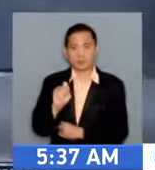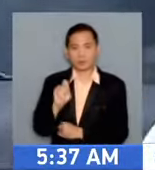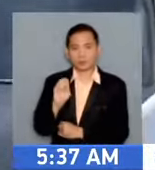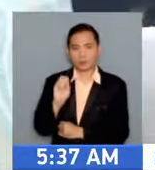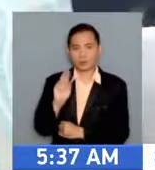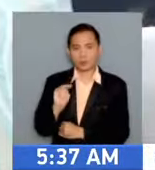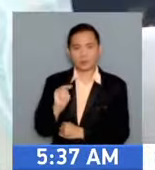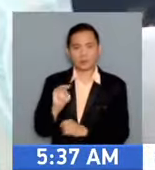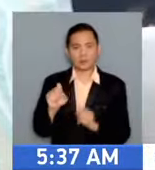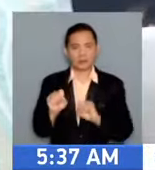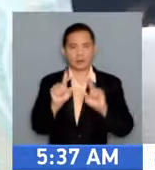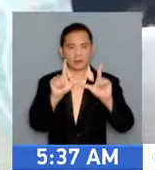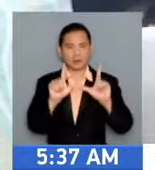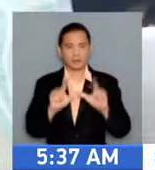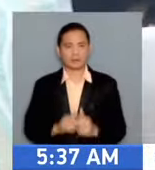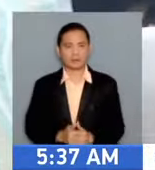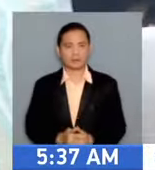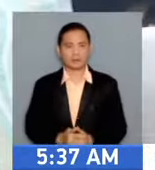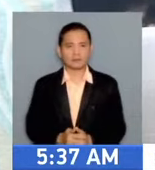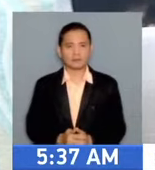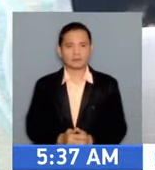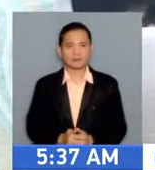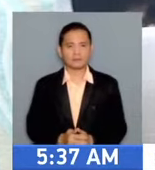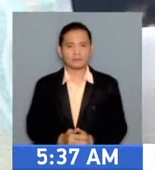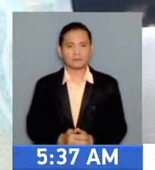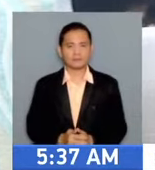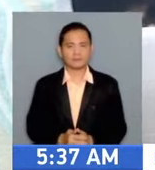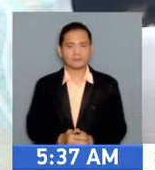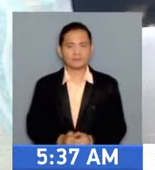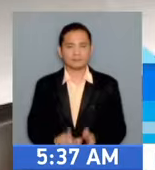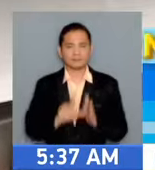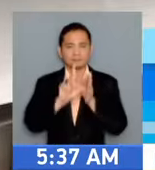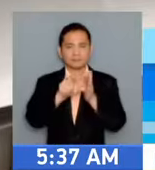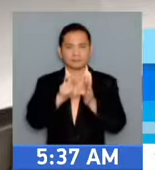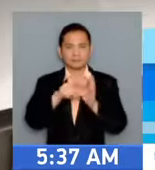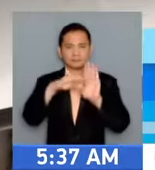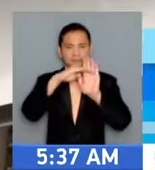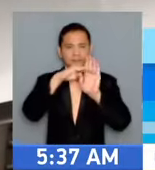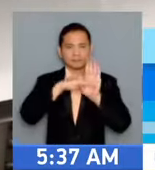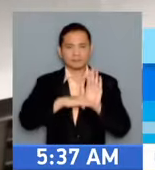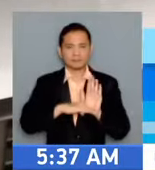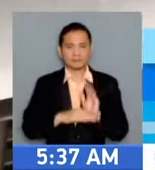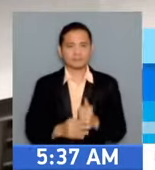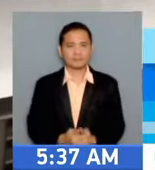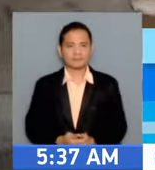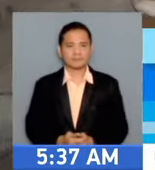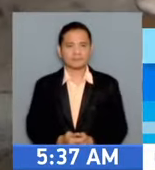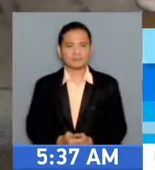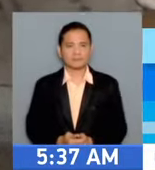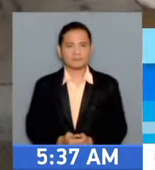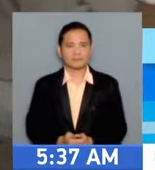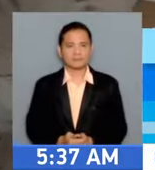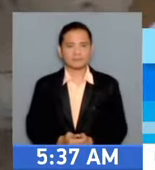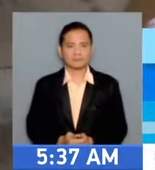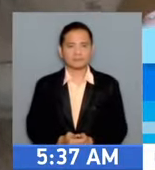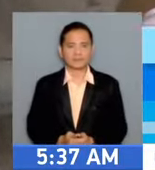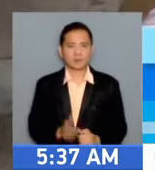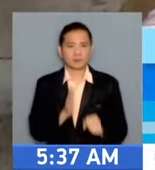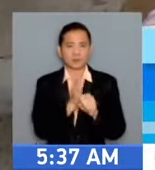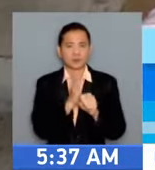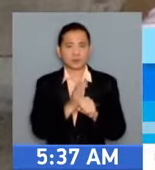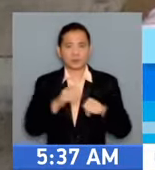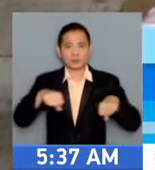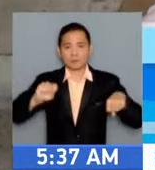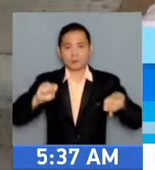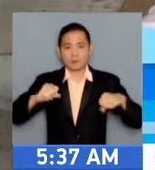Talaga kaya? Wala na? Ayaw naman nila eh. Susunod namin ihihirit, bus at motorsiklo. Na naman, nagkabanggaan sa